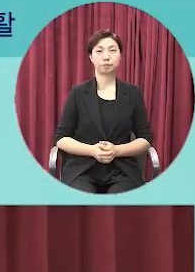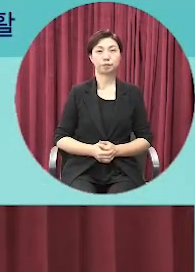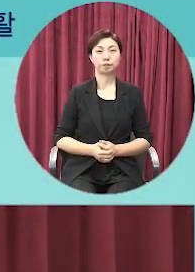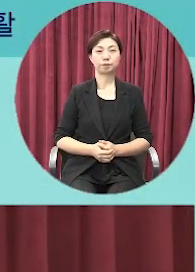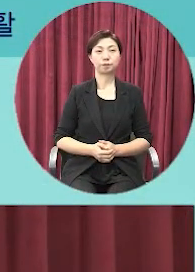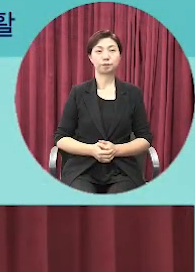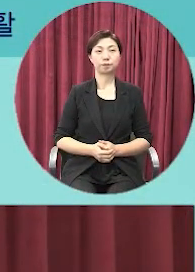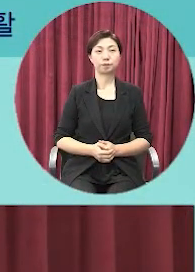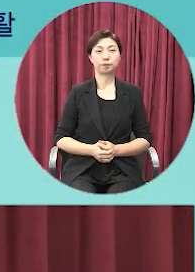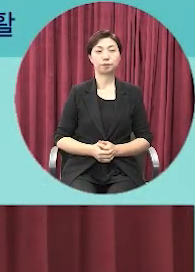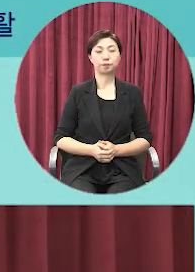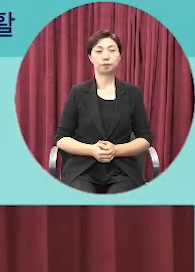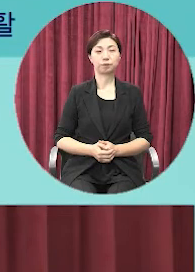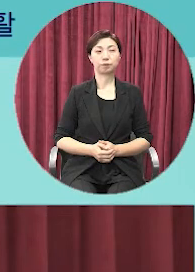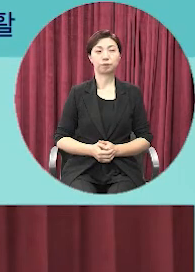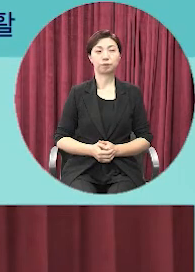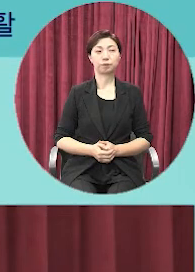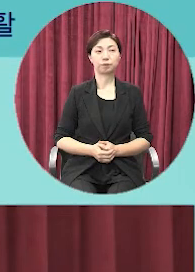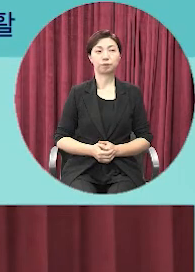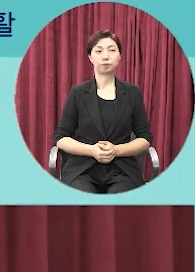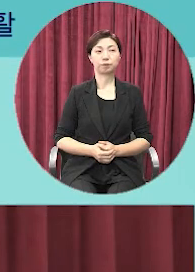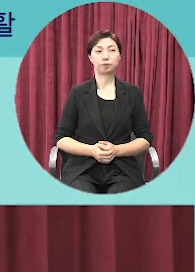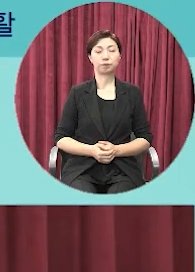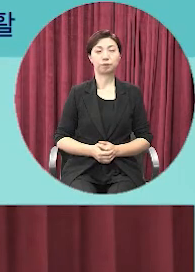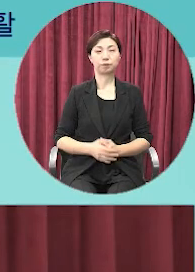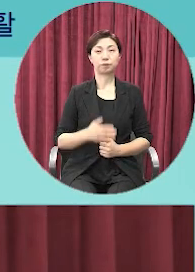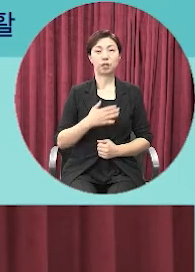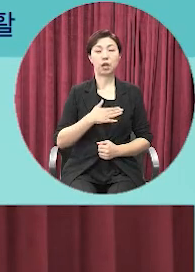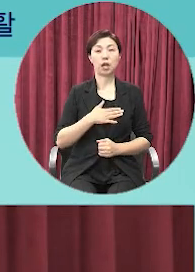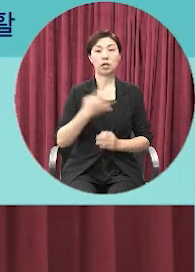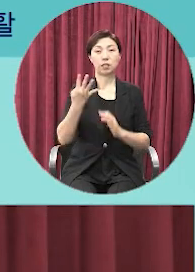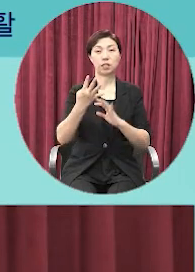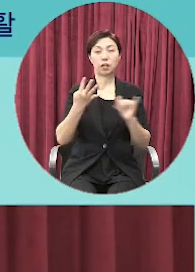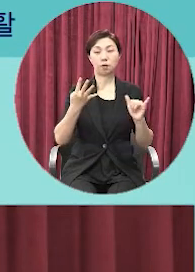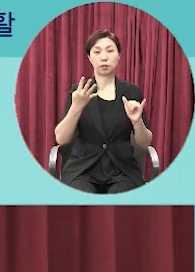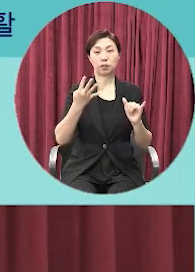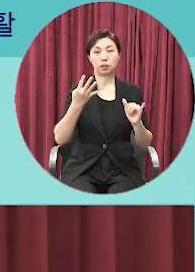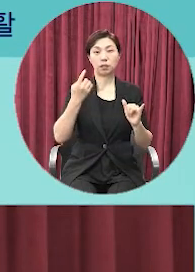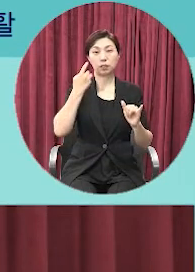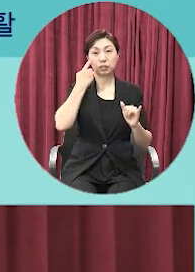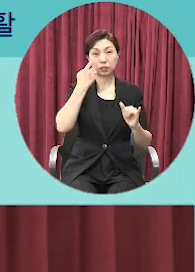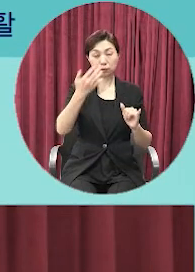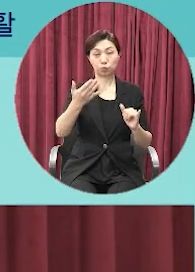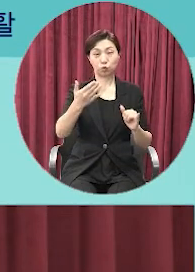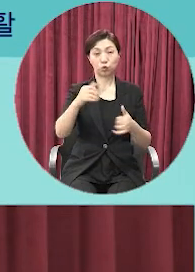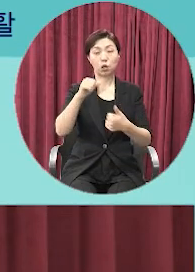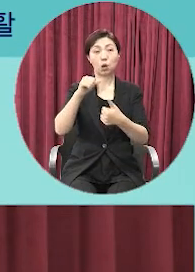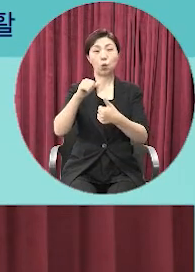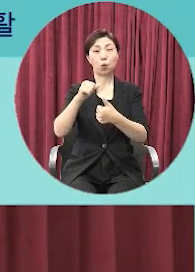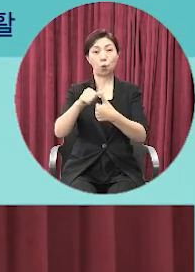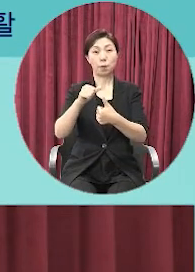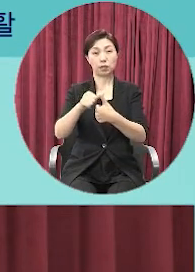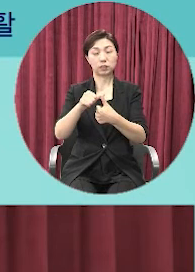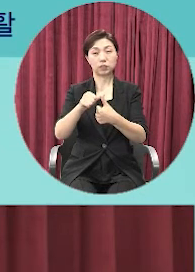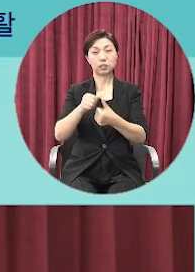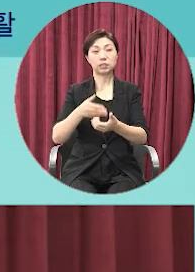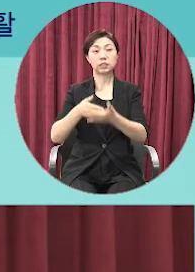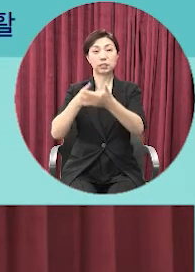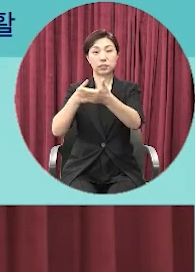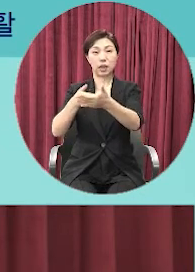그래서 제가 네 분께 뭐 질문하기는 좀 그렇고요. 그냥 네 분께 마지막으로 코멘트와